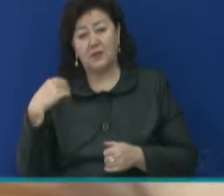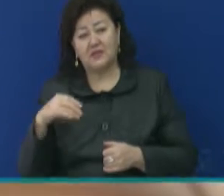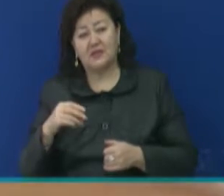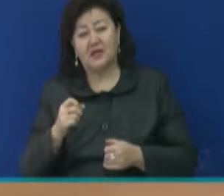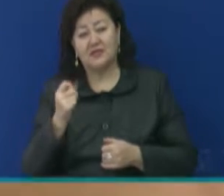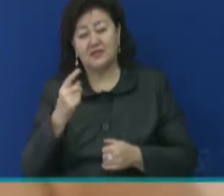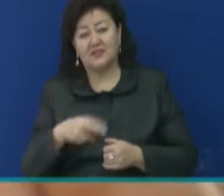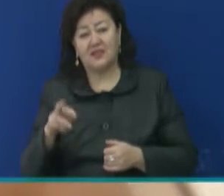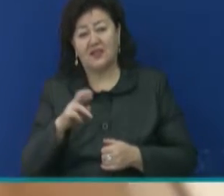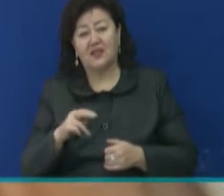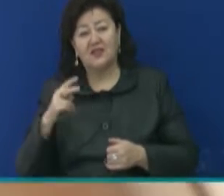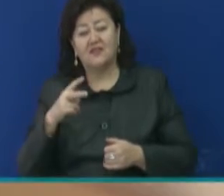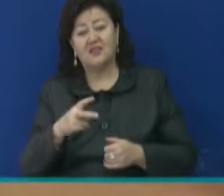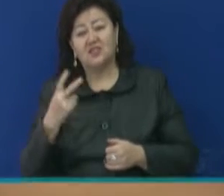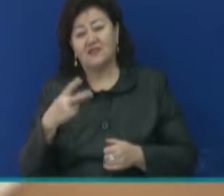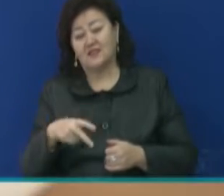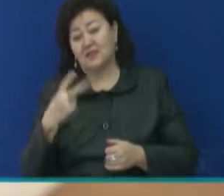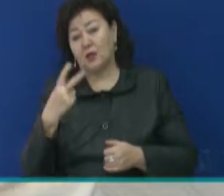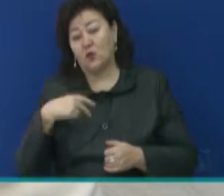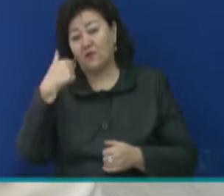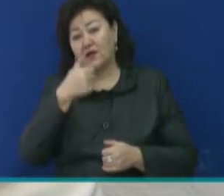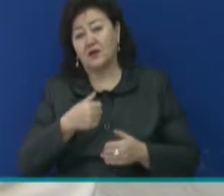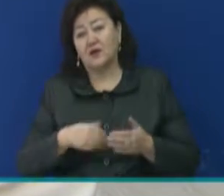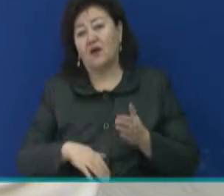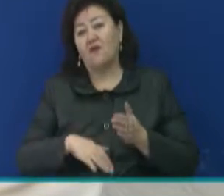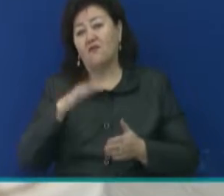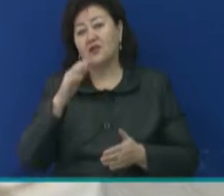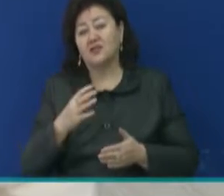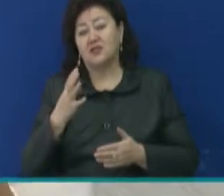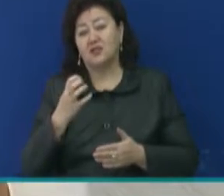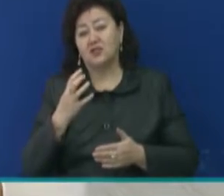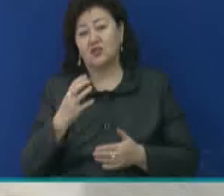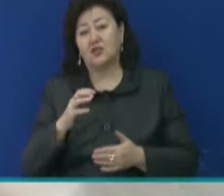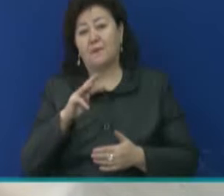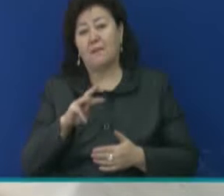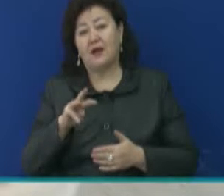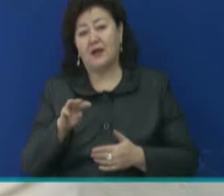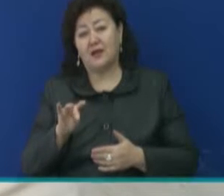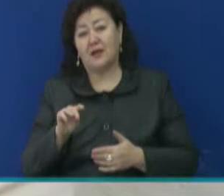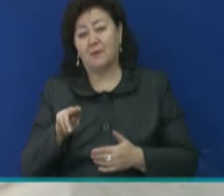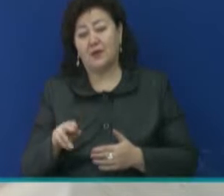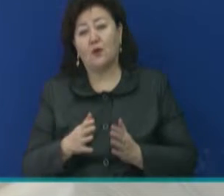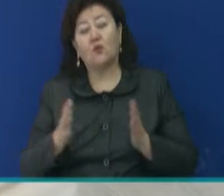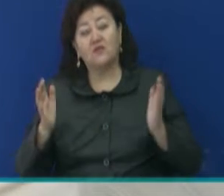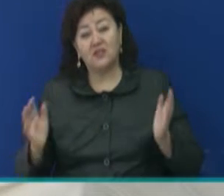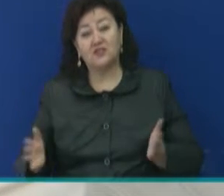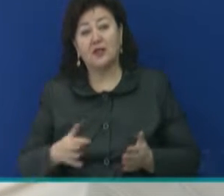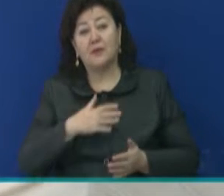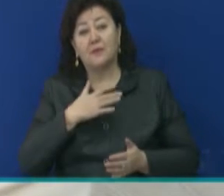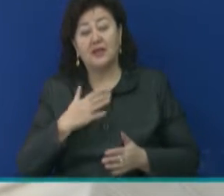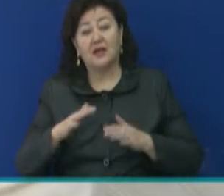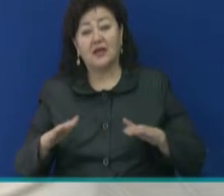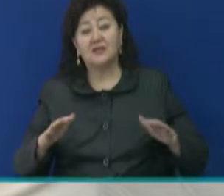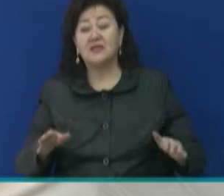11 января 2022 года он вырос до 400 месячных расчетных показателей Вот она Многодетная мама